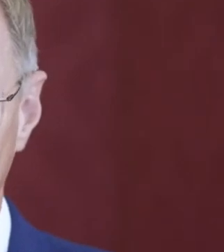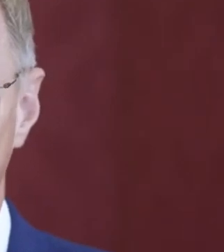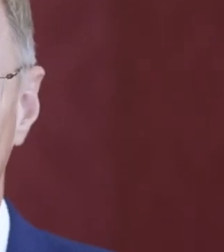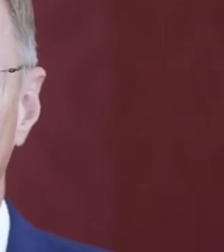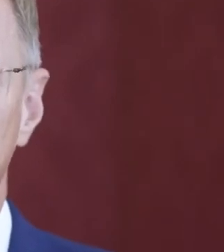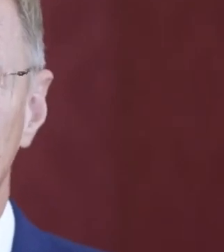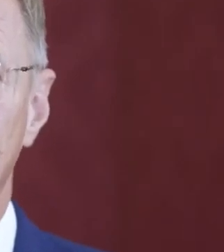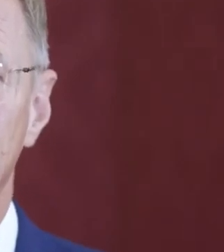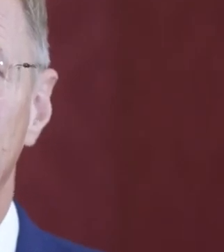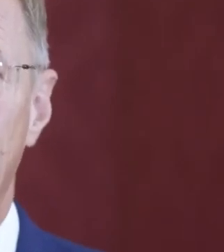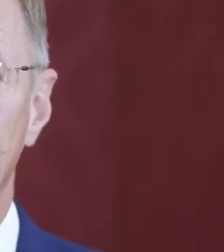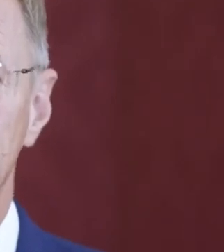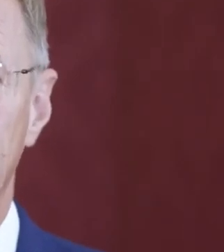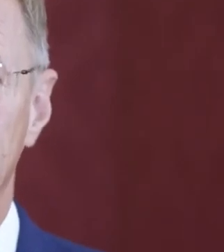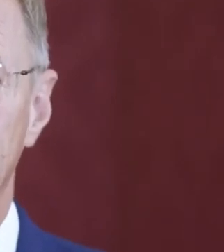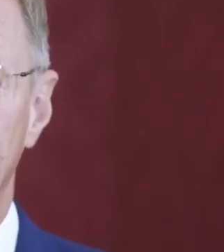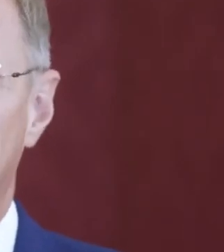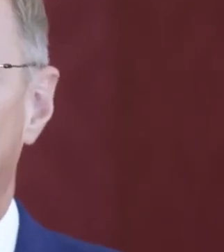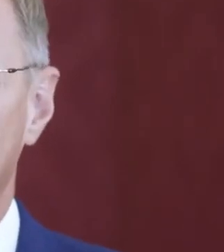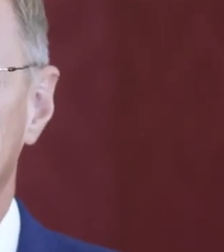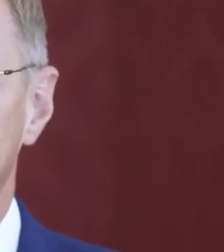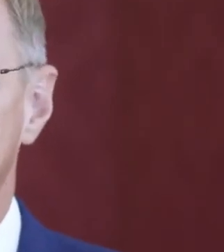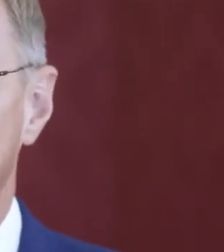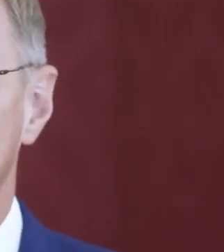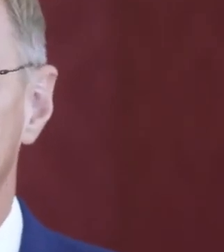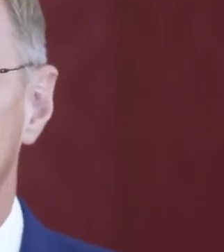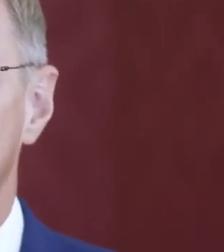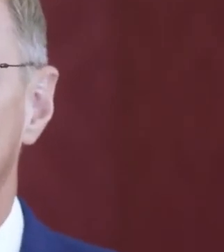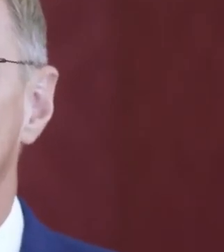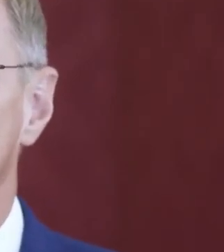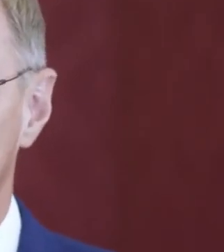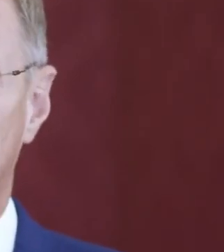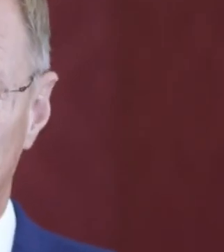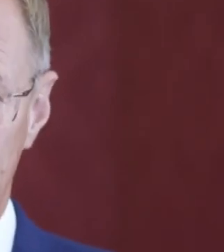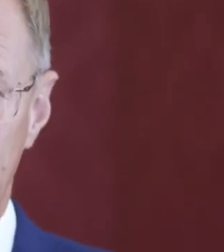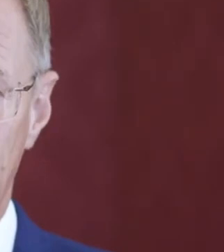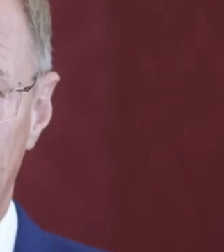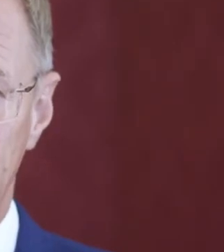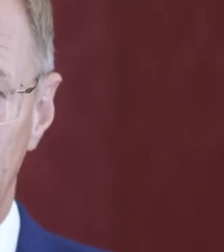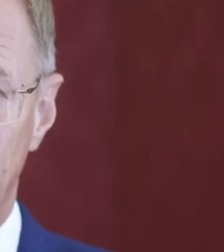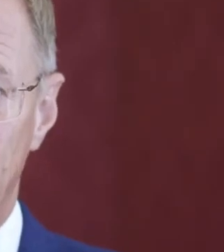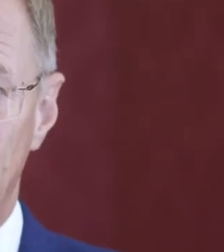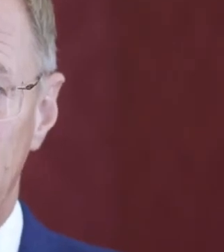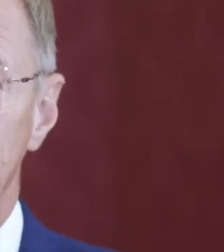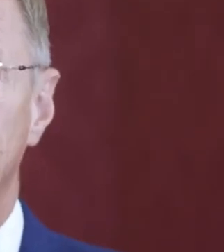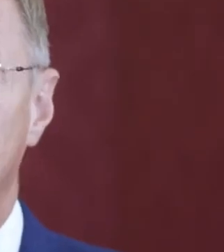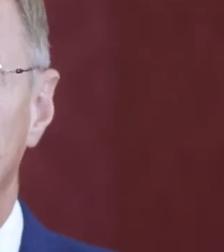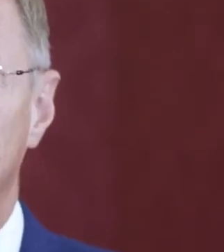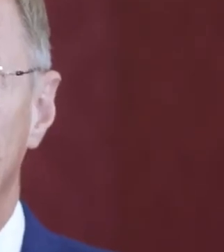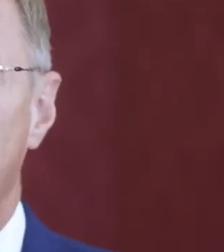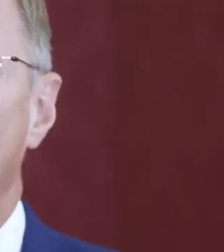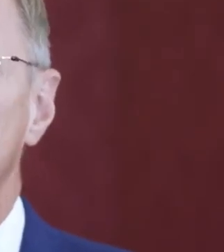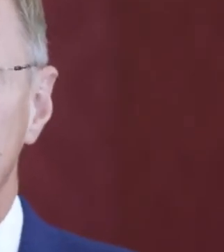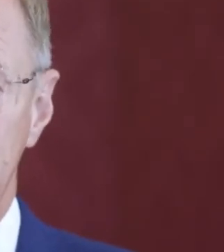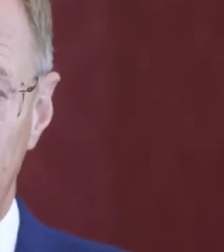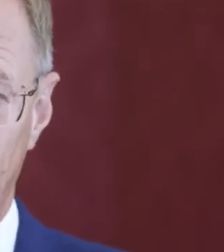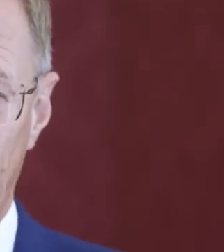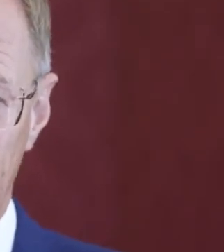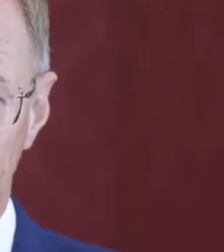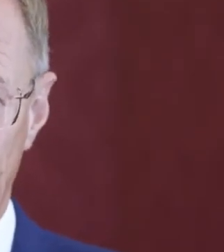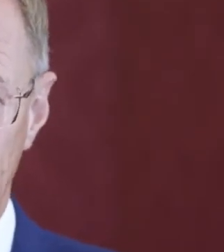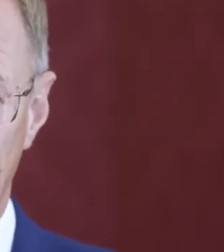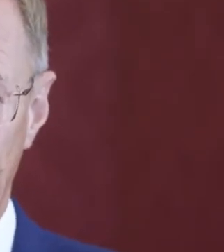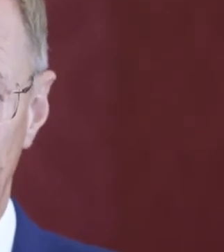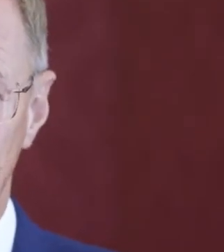die regionalen Wirtschafts- und Arbeitsmärkte. Allerdings wäre es nur sehr, sehr kurz gedacht, diese Forderungen ausschließlich